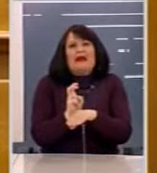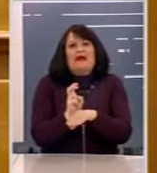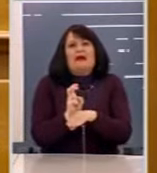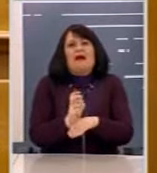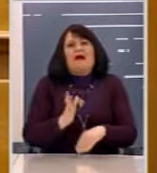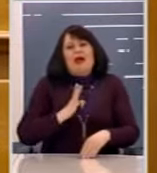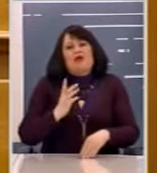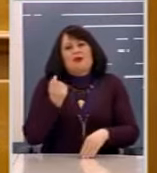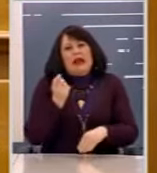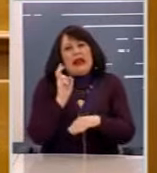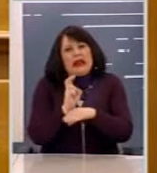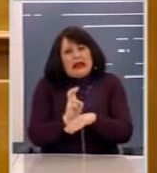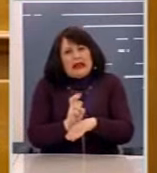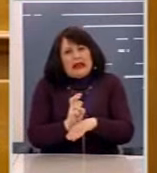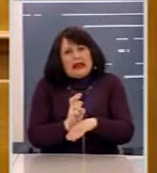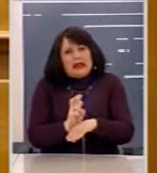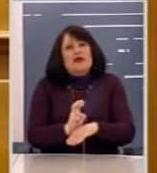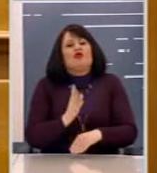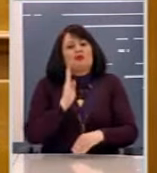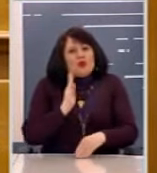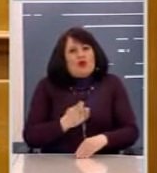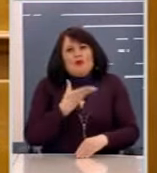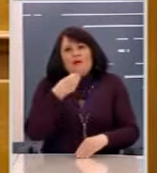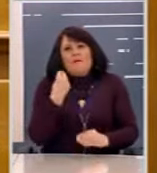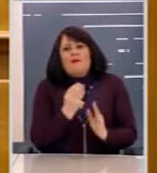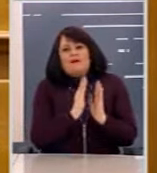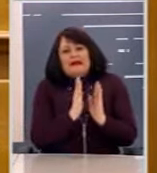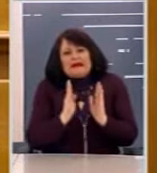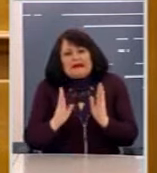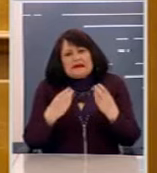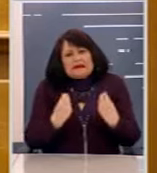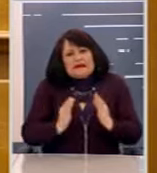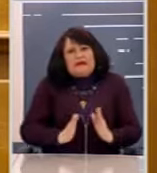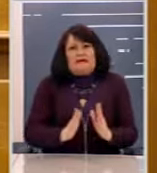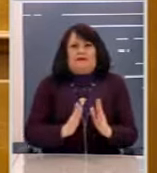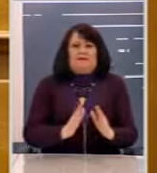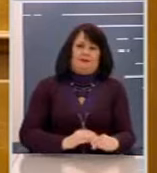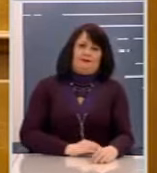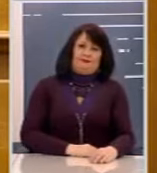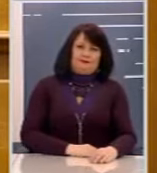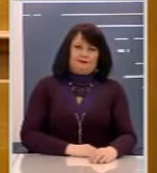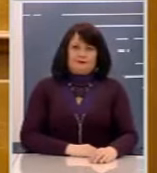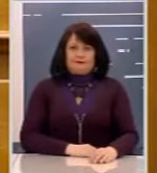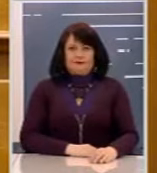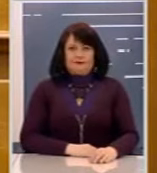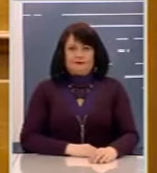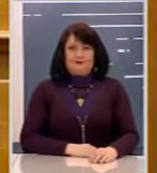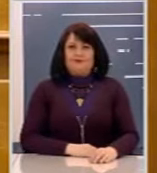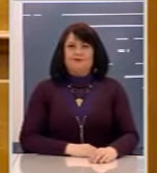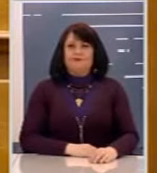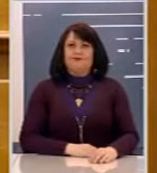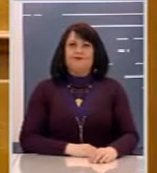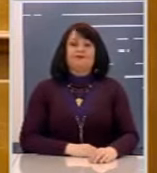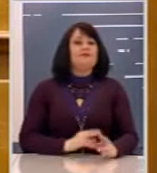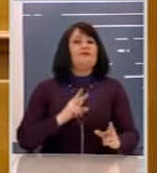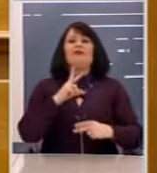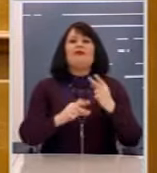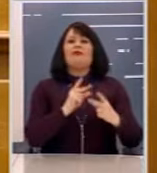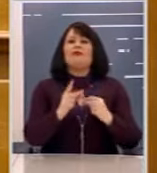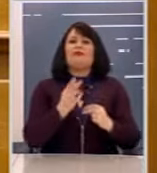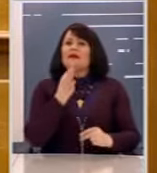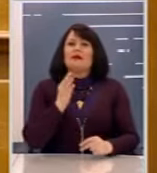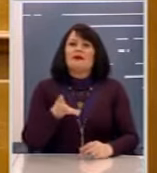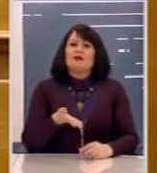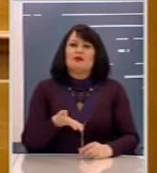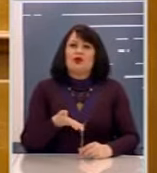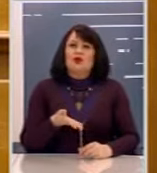υλικών πόρων που έχει αυτή την περίοδο η πατρίδα μας. Και κάνουμε αυτή τη συζήτηση